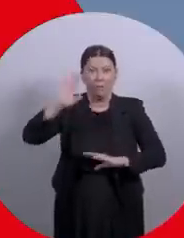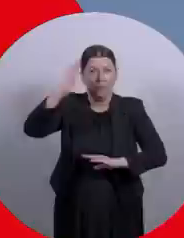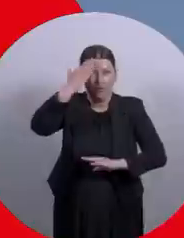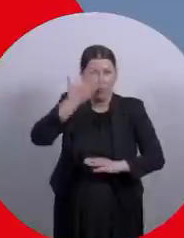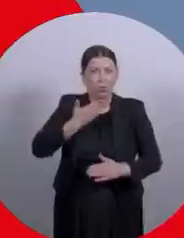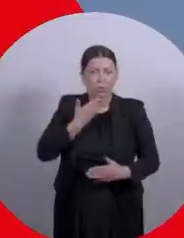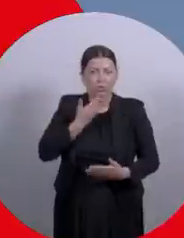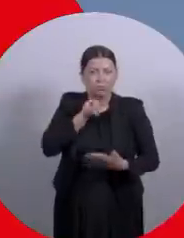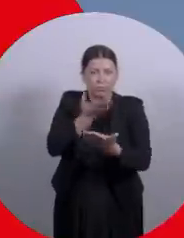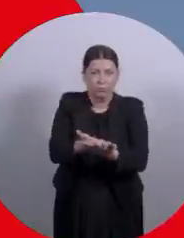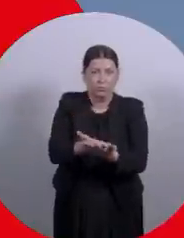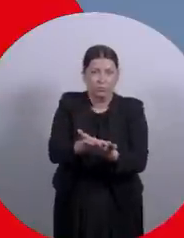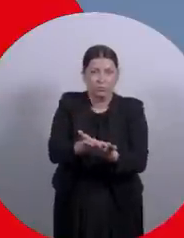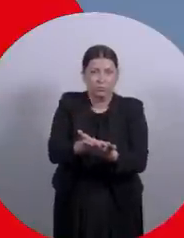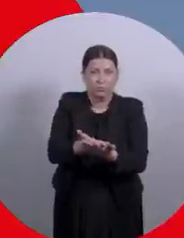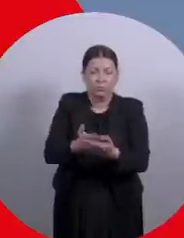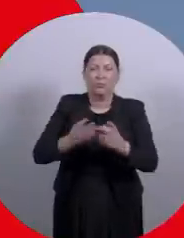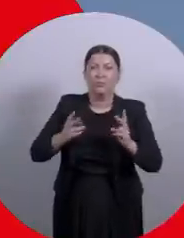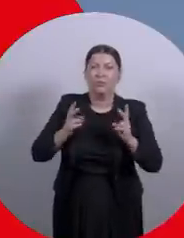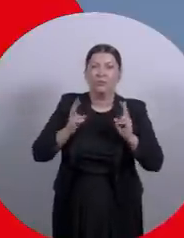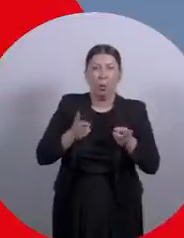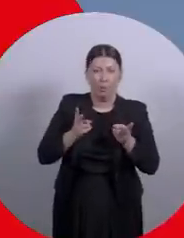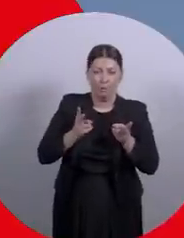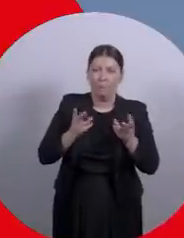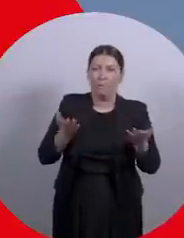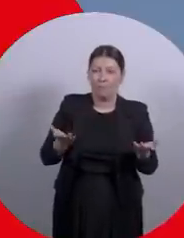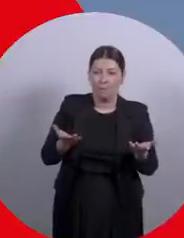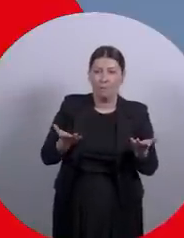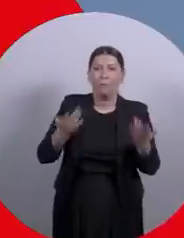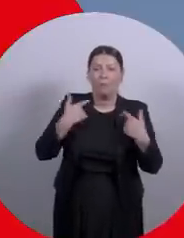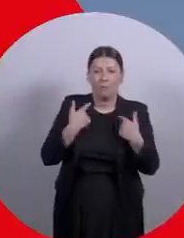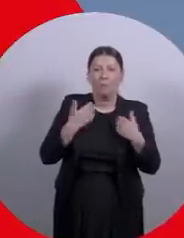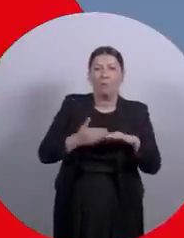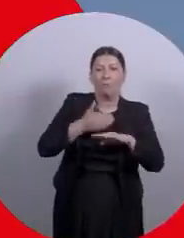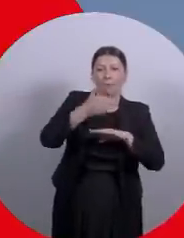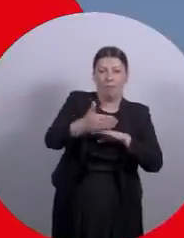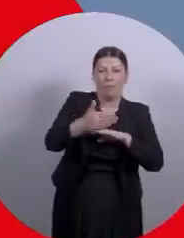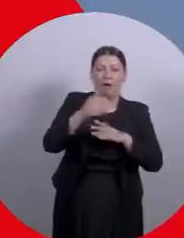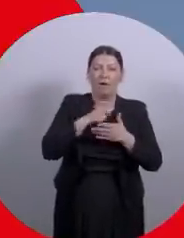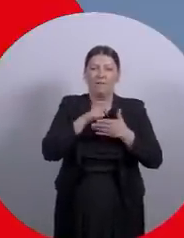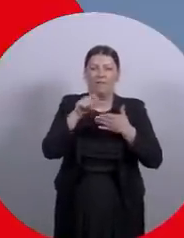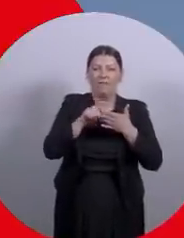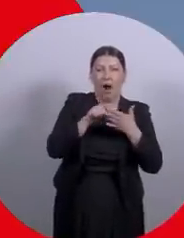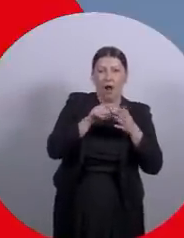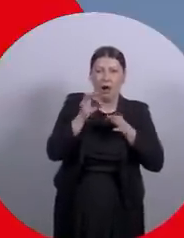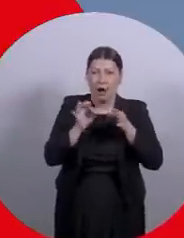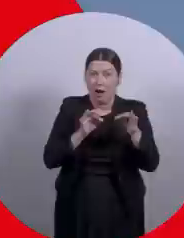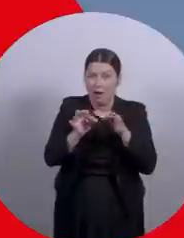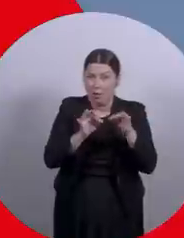um damit ich mir nicht ein Vorwurf des Wahltag Tischen